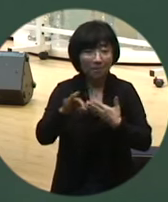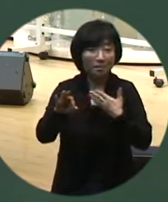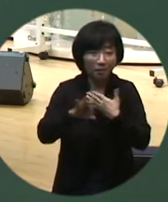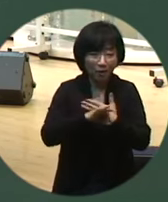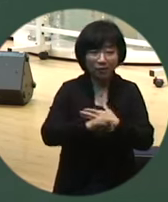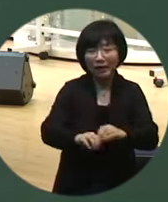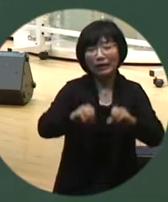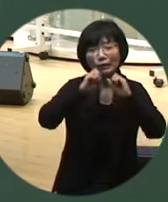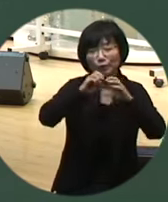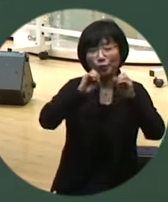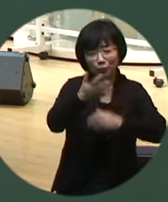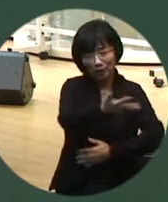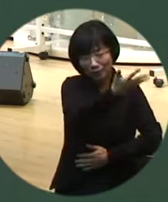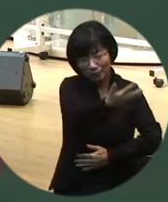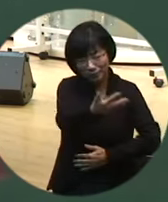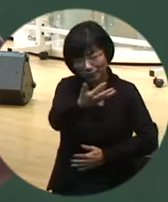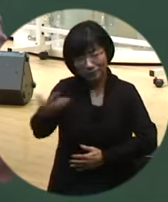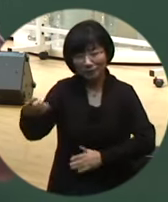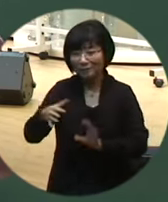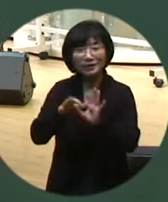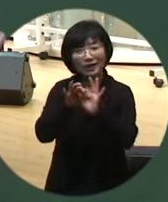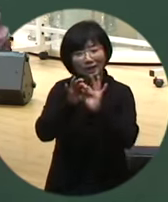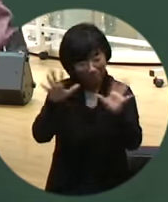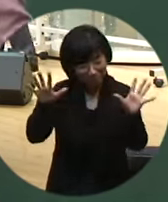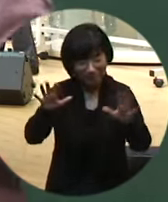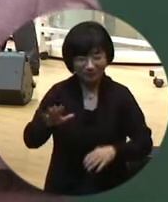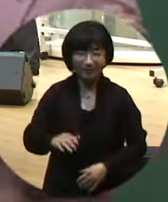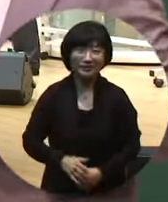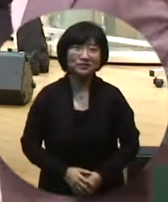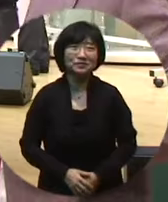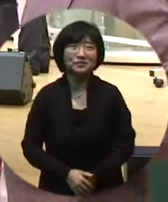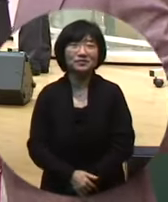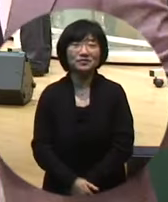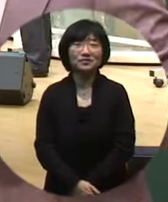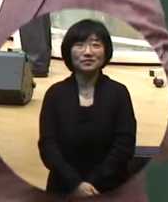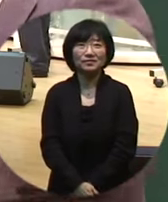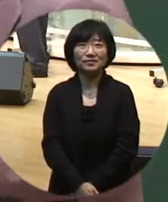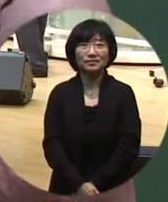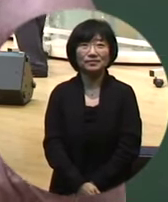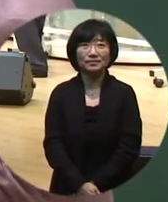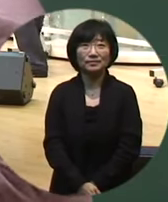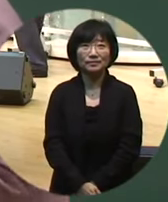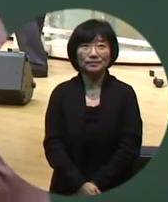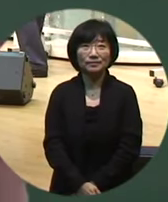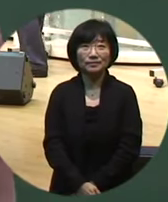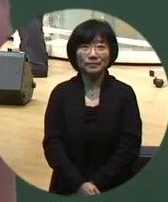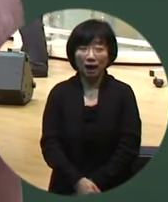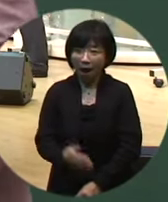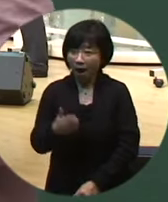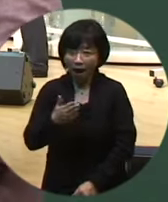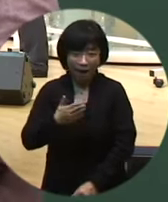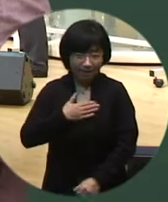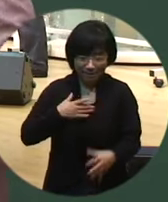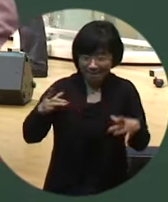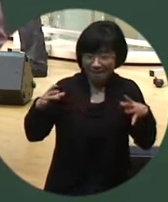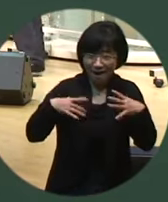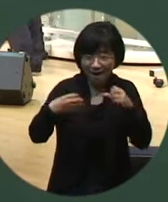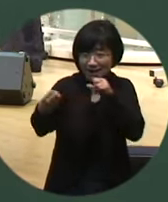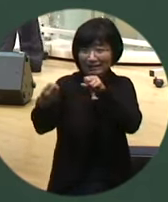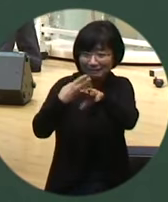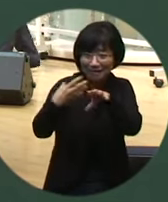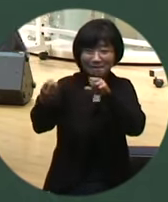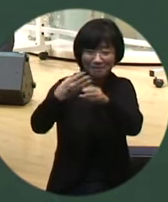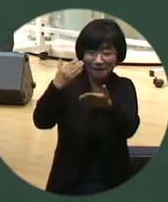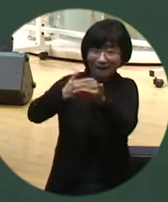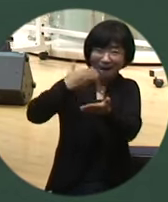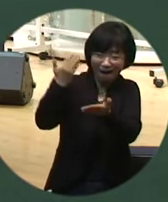money is not connected to evangelism, that means that that church officer is not within the flow 그렇죠? of evangelism. 큰 응답 받았어. Let's say that you received a tremendous